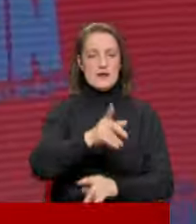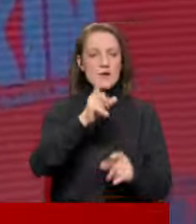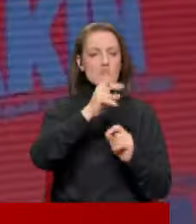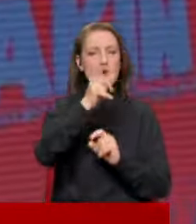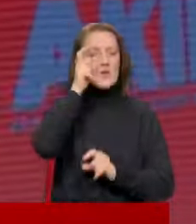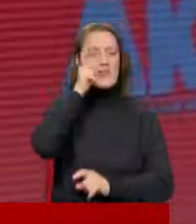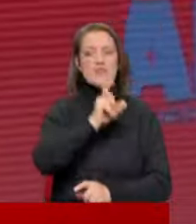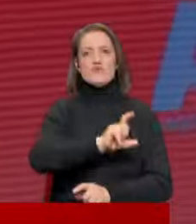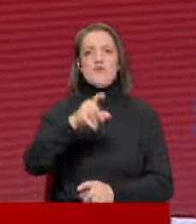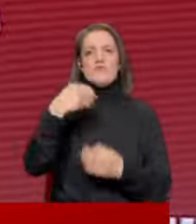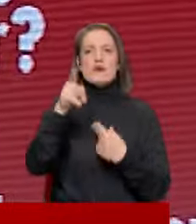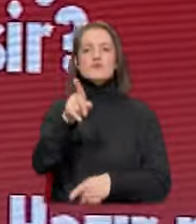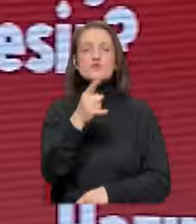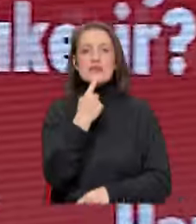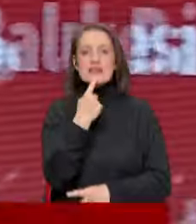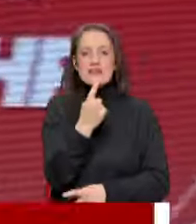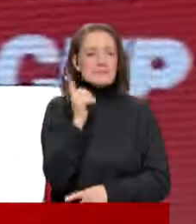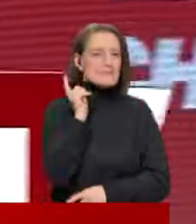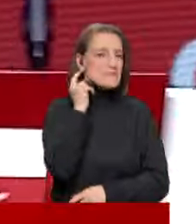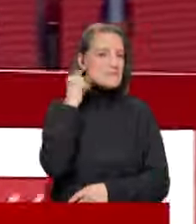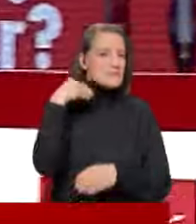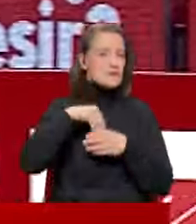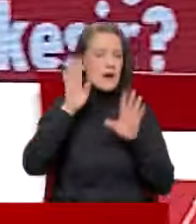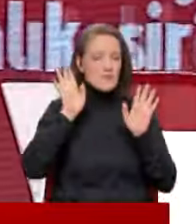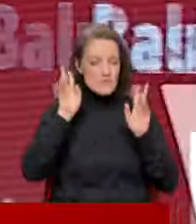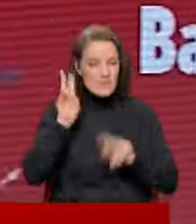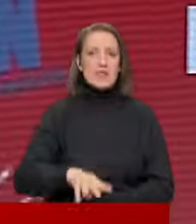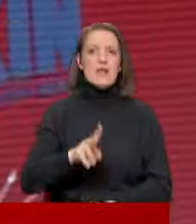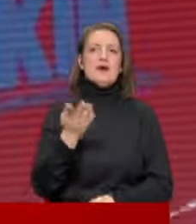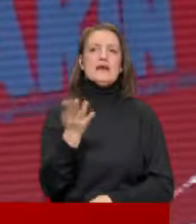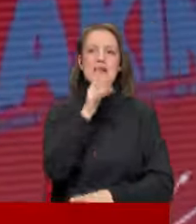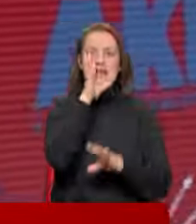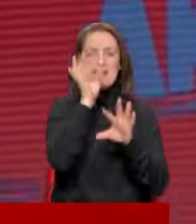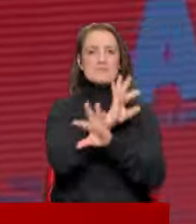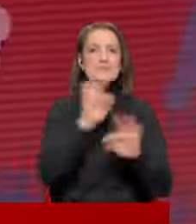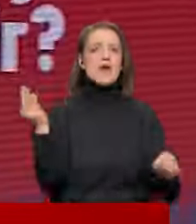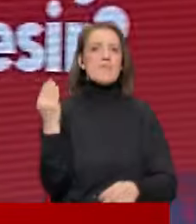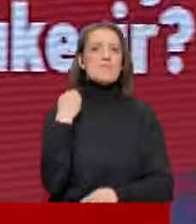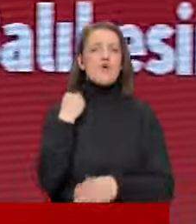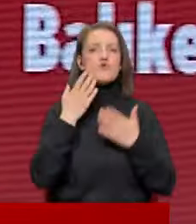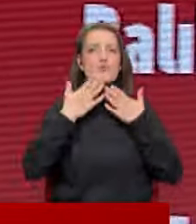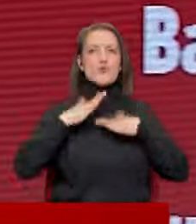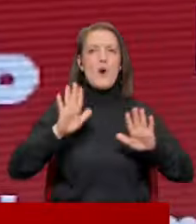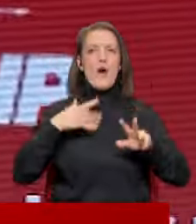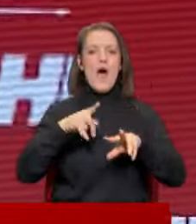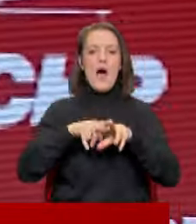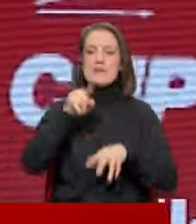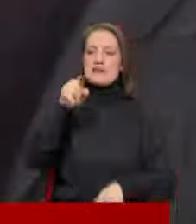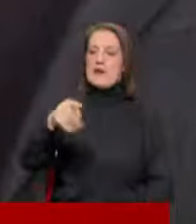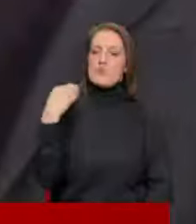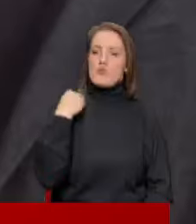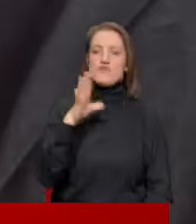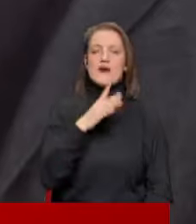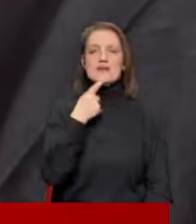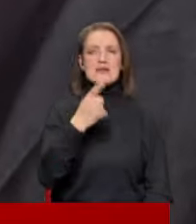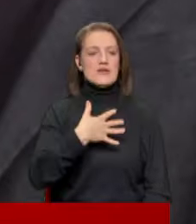verdi şu söz kulağımın içindedir hem Vallahi hem billahi kimseye borcum yok ama Ahmet Sana borcum var dediler